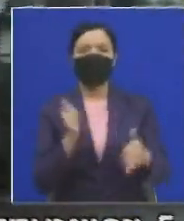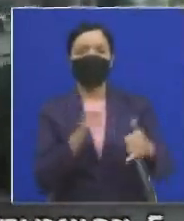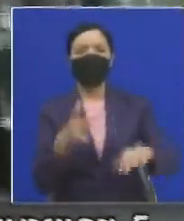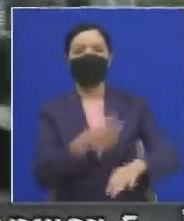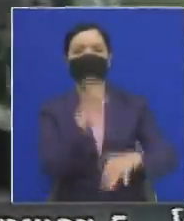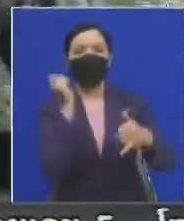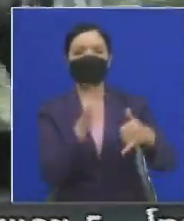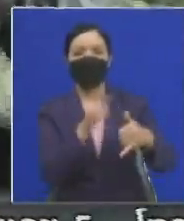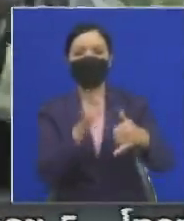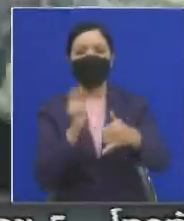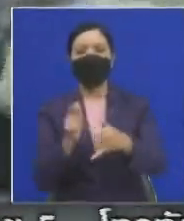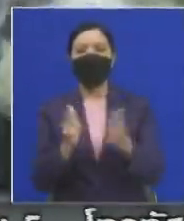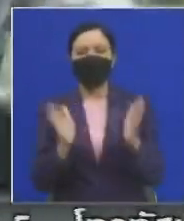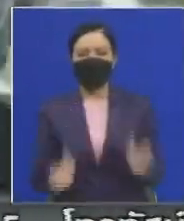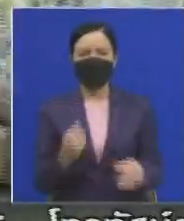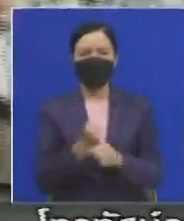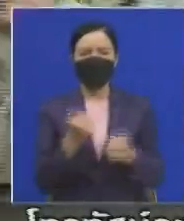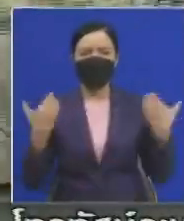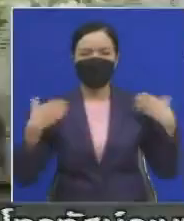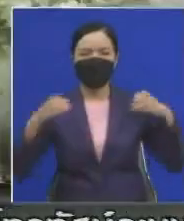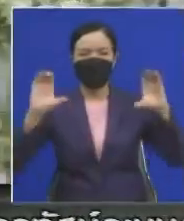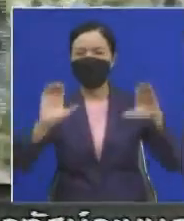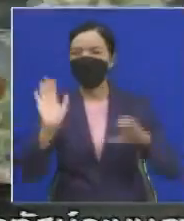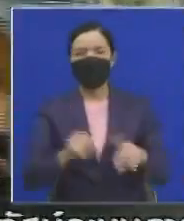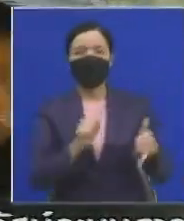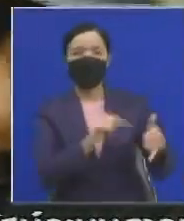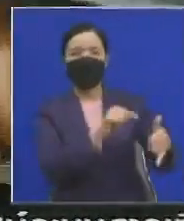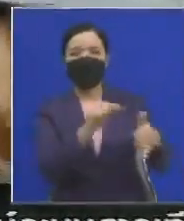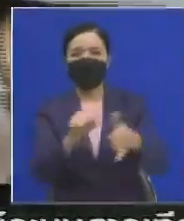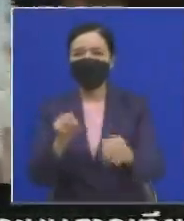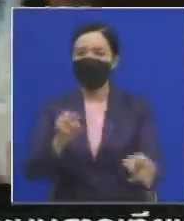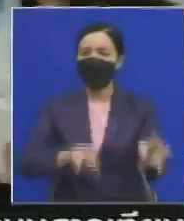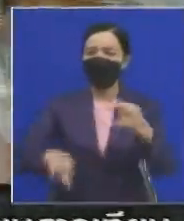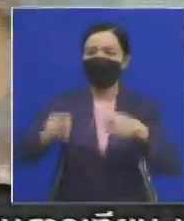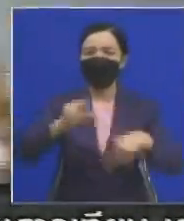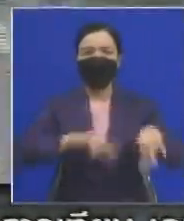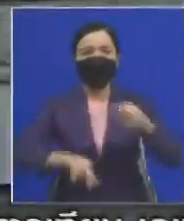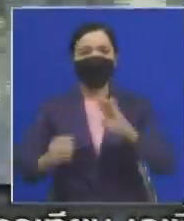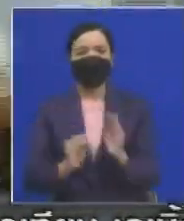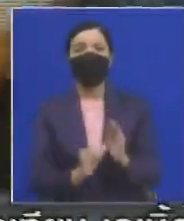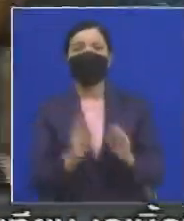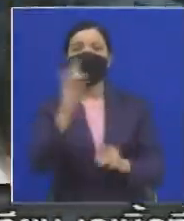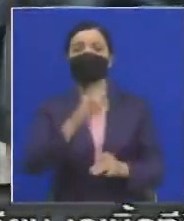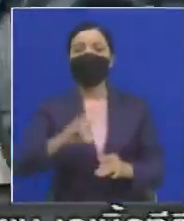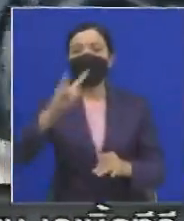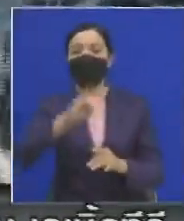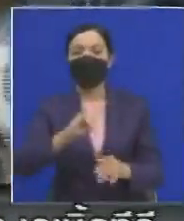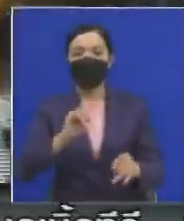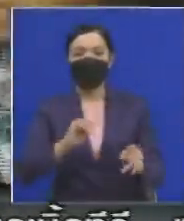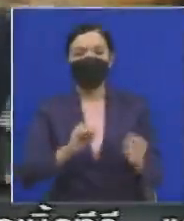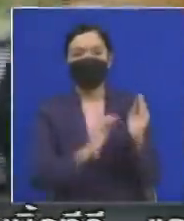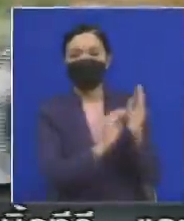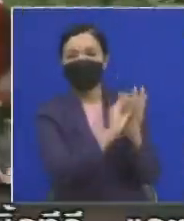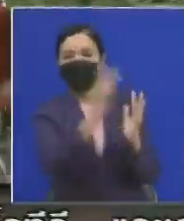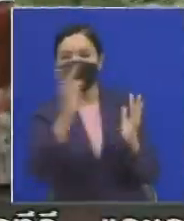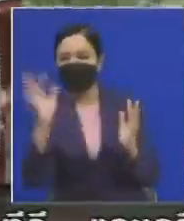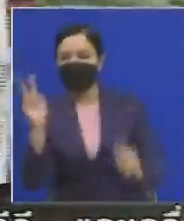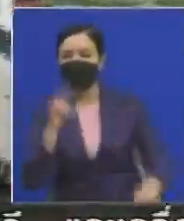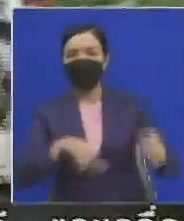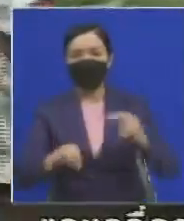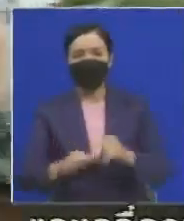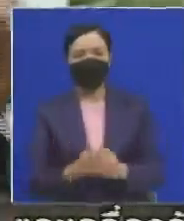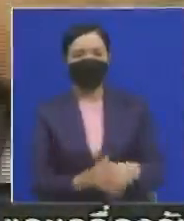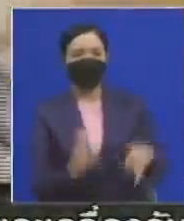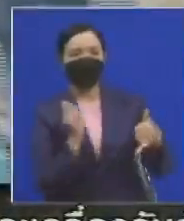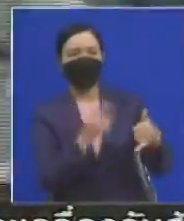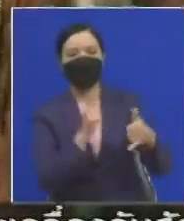จคือคนที่ดูแลและค้มของพื้นปาและสัวป่าในพ้นที่อนุรัษ์ค่ะคาดว่าอาจจะถู